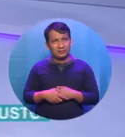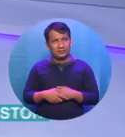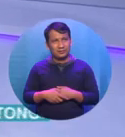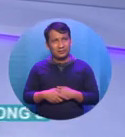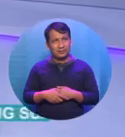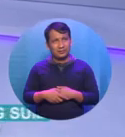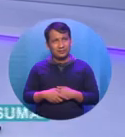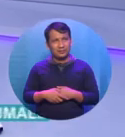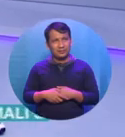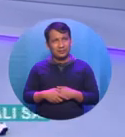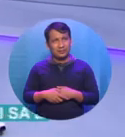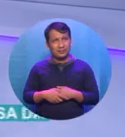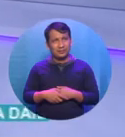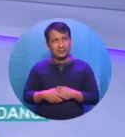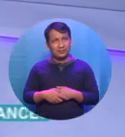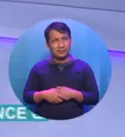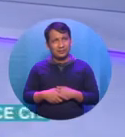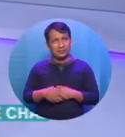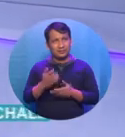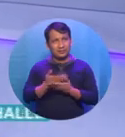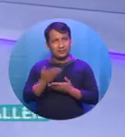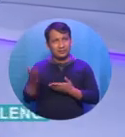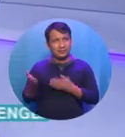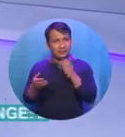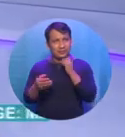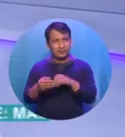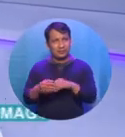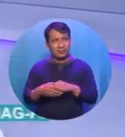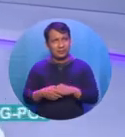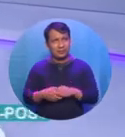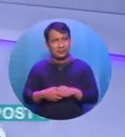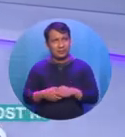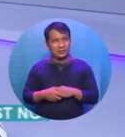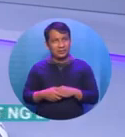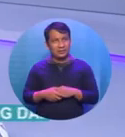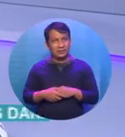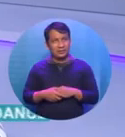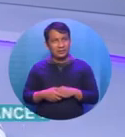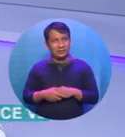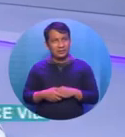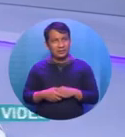bigas. Ah, okay, okay, okay. Sige. Ano sabi?